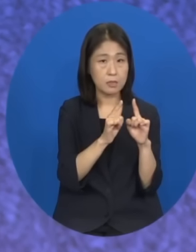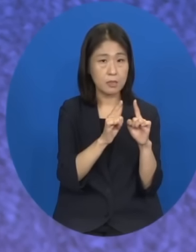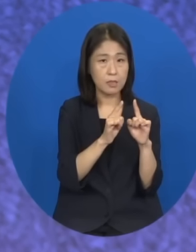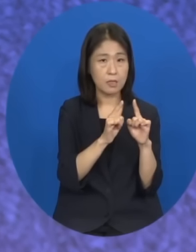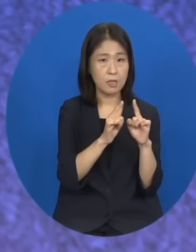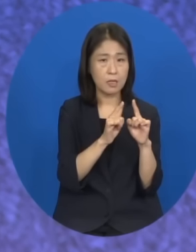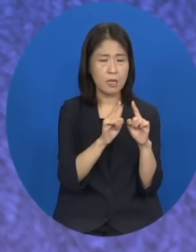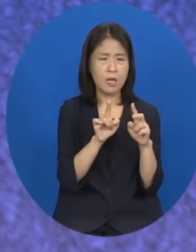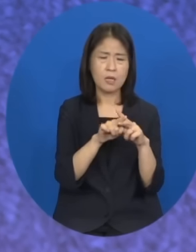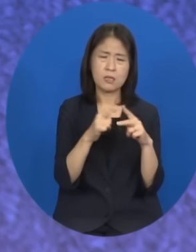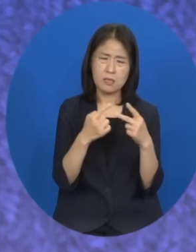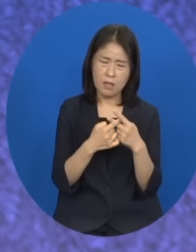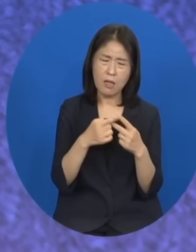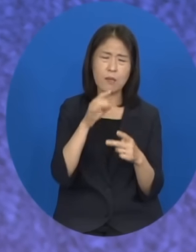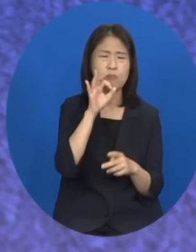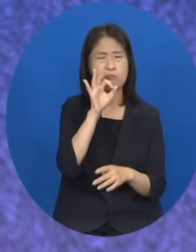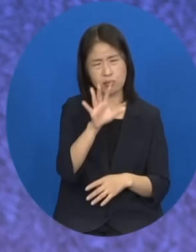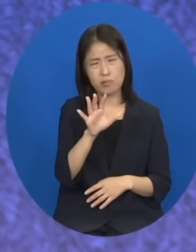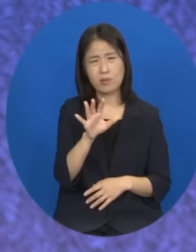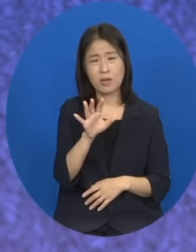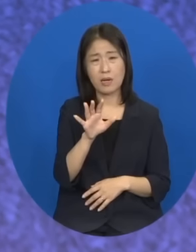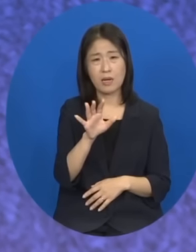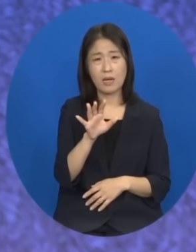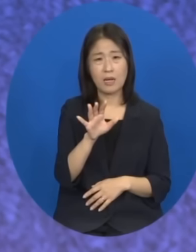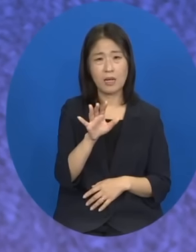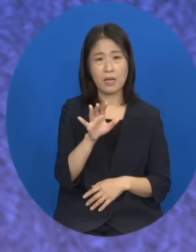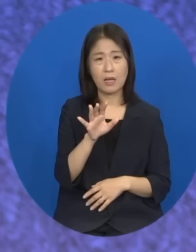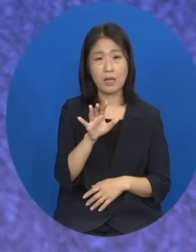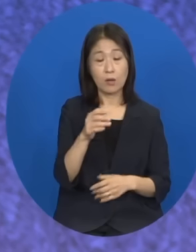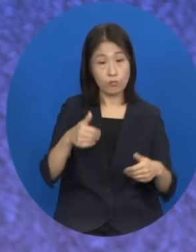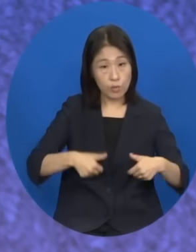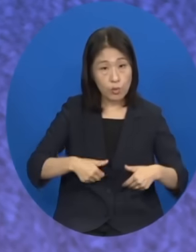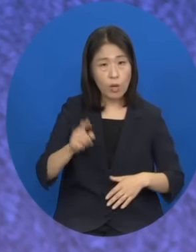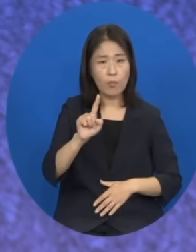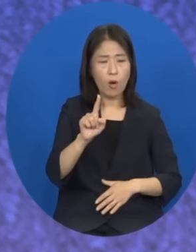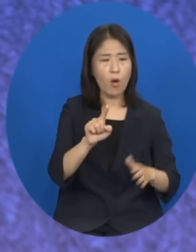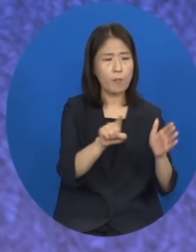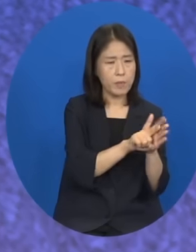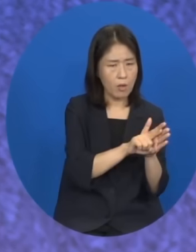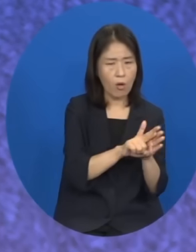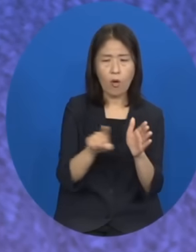게 아니라는 믿을 건가 안 믿을 건가만 결정해야 된다.